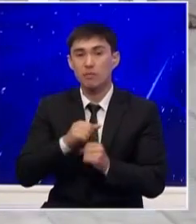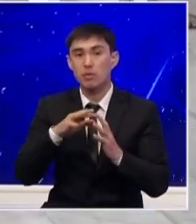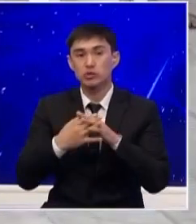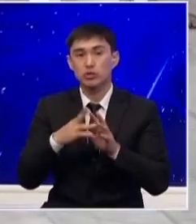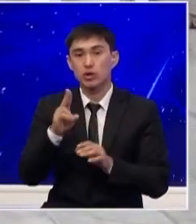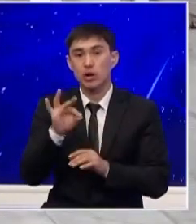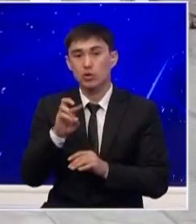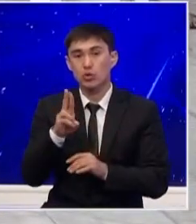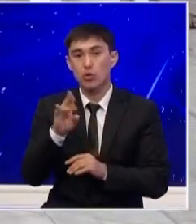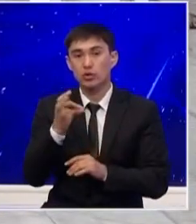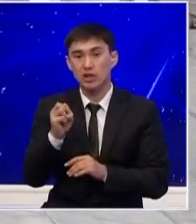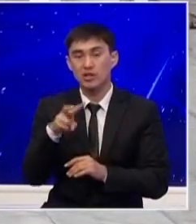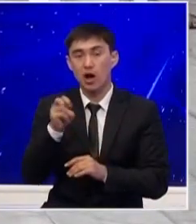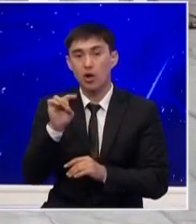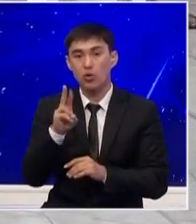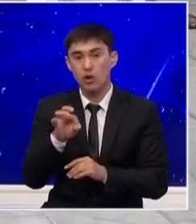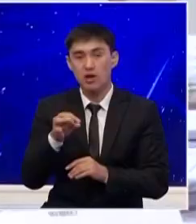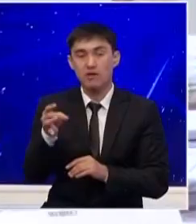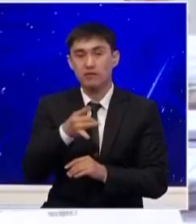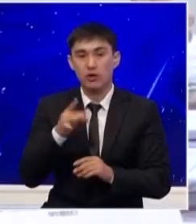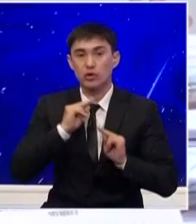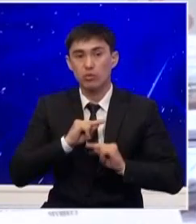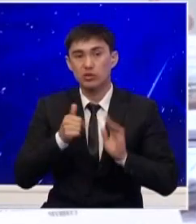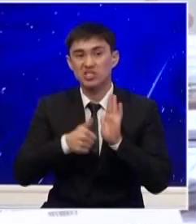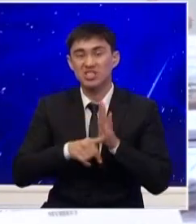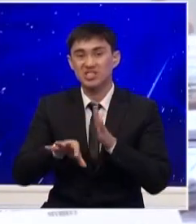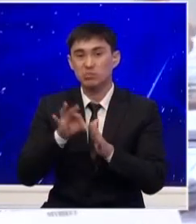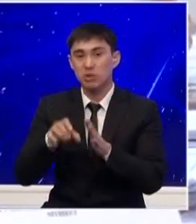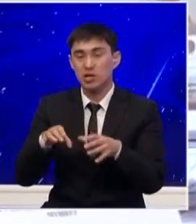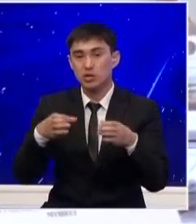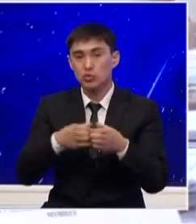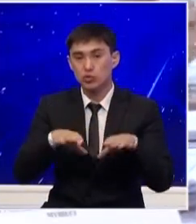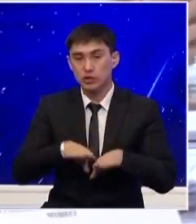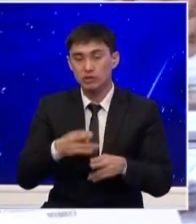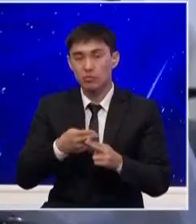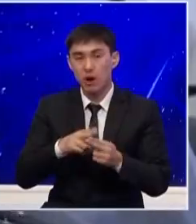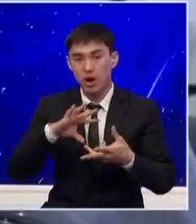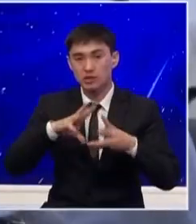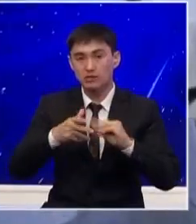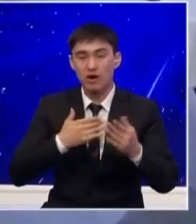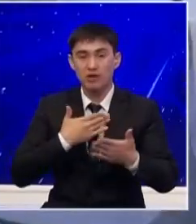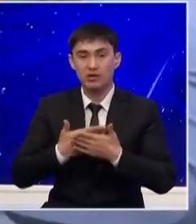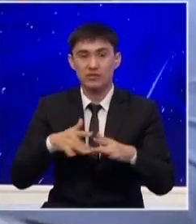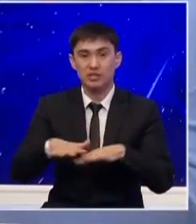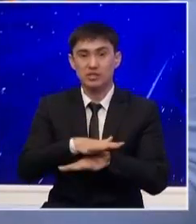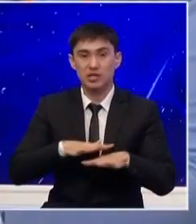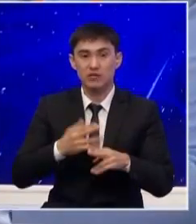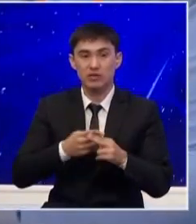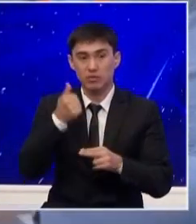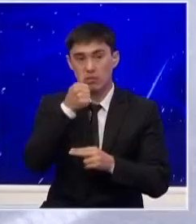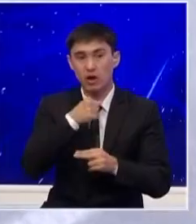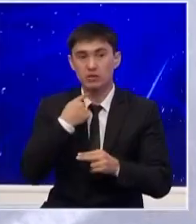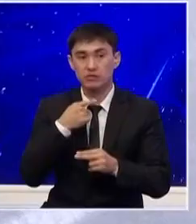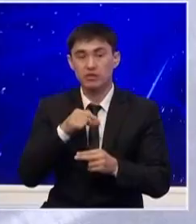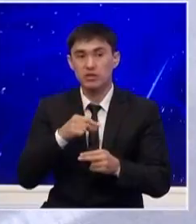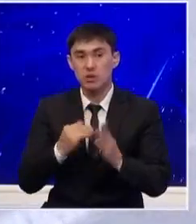Корой, Коктал и Акколь. В целом в районе работало 6 избирательных участков, а показатель активности населения в нынешнем